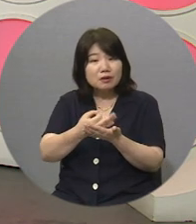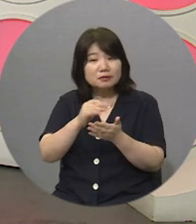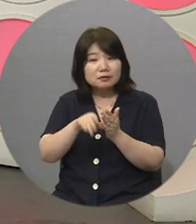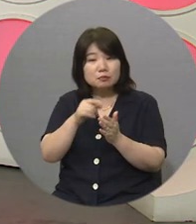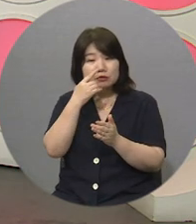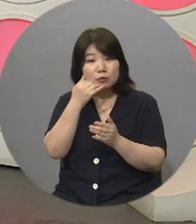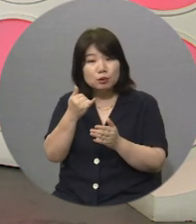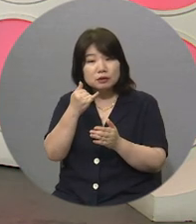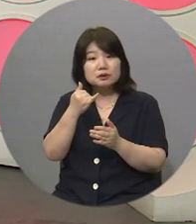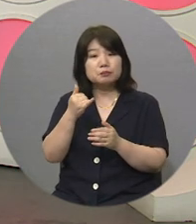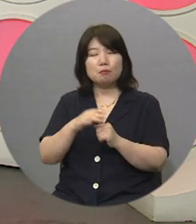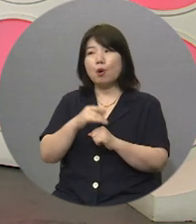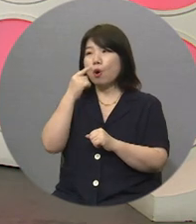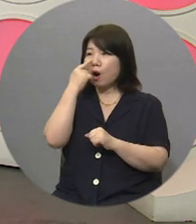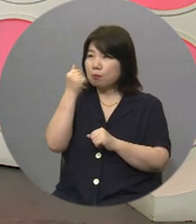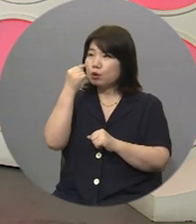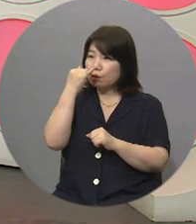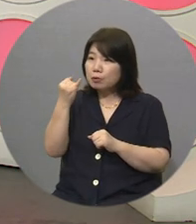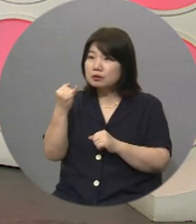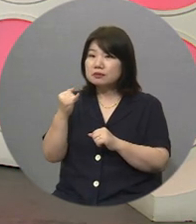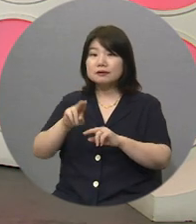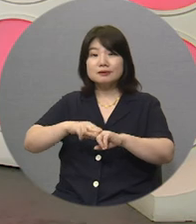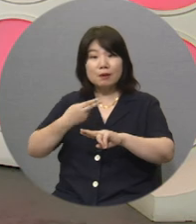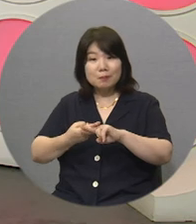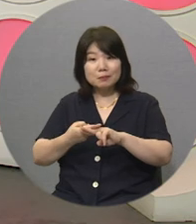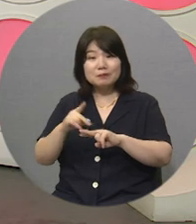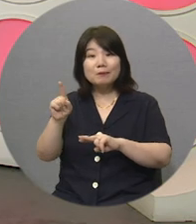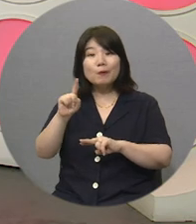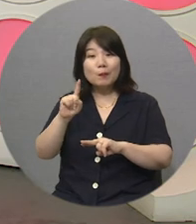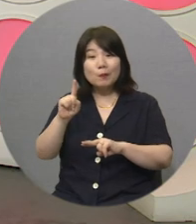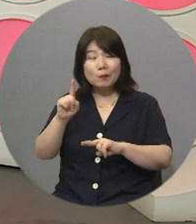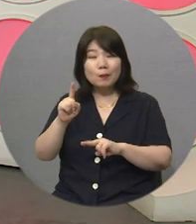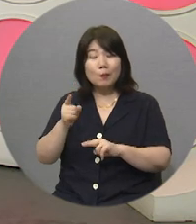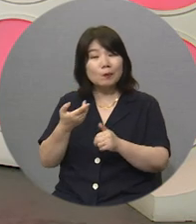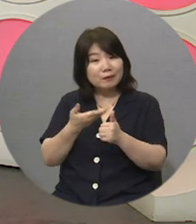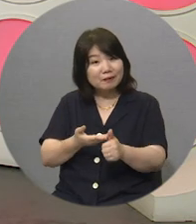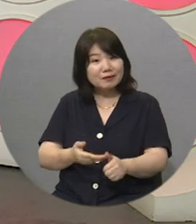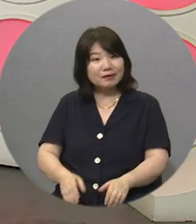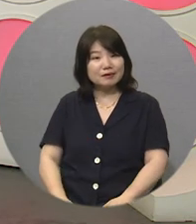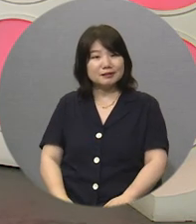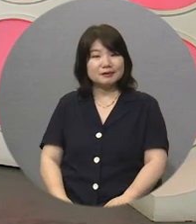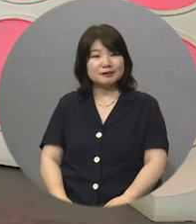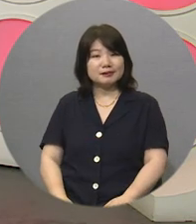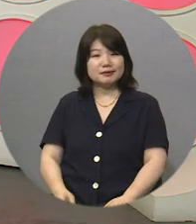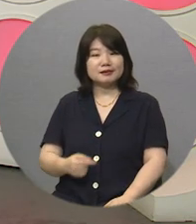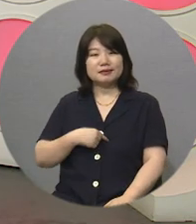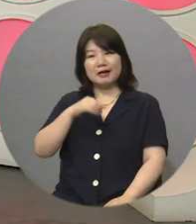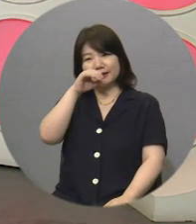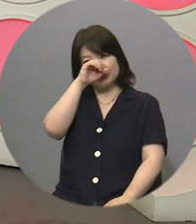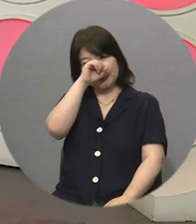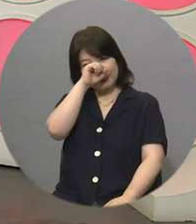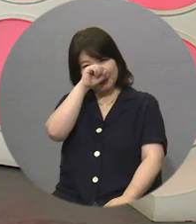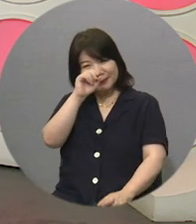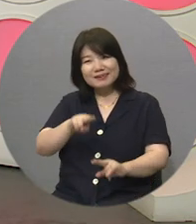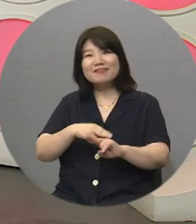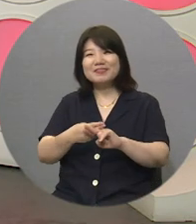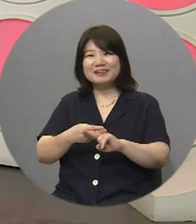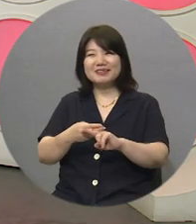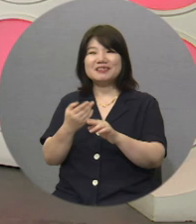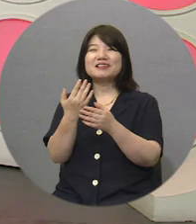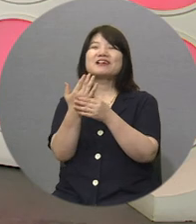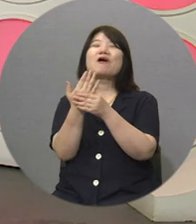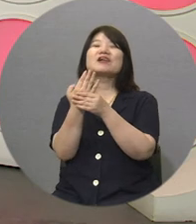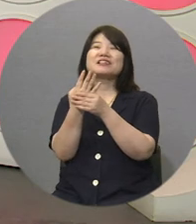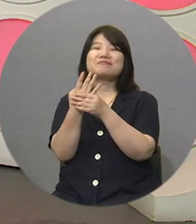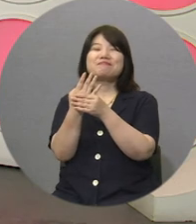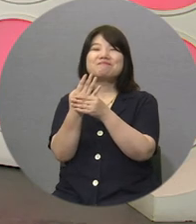부모님, 뭐 엄마가 됐든 아버님이 됐든 네. 첫 선물, 어떤 선물을 해주셨나요? 제일 좋은 선물은 현금 아니겠습니까? 아, 현금으로?